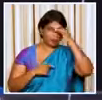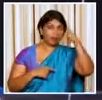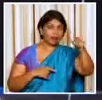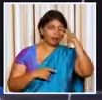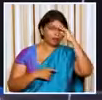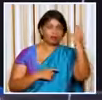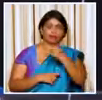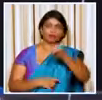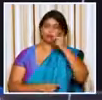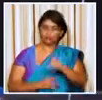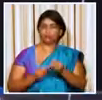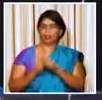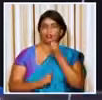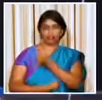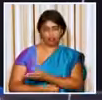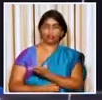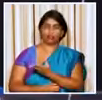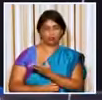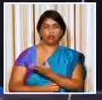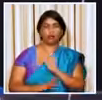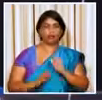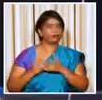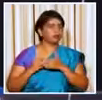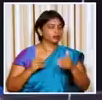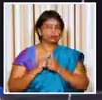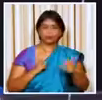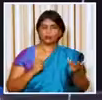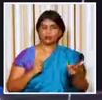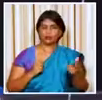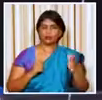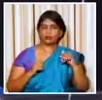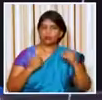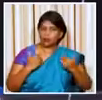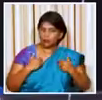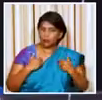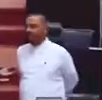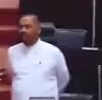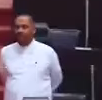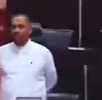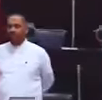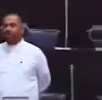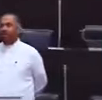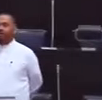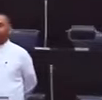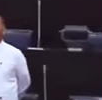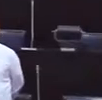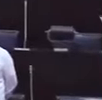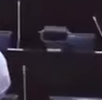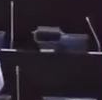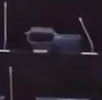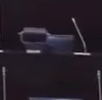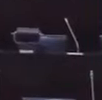සභානායකතුමයි දෙන්නම එකගුණා එක දිය යුතුයි දෙනවයි කියලා. නමුත් මේ දක්වා ඒක කෙරෙන්නේ නැහැ. එතකොට අපිට ඒ සම්බන්ධව තියෙන අපේ විරුද්ධත්වය අපි පළ